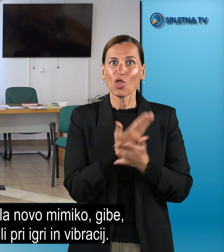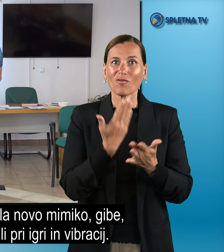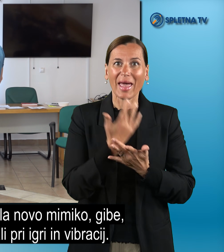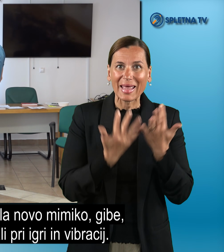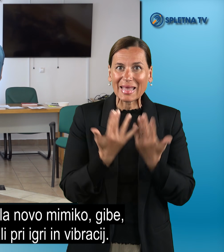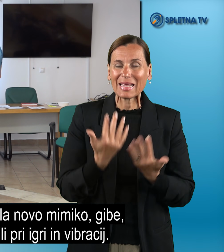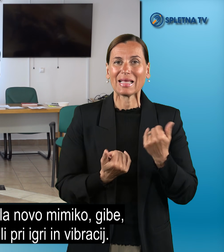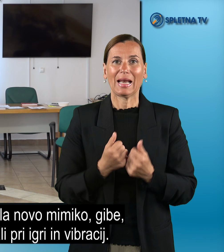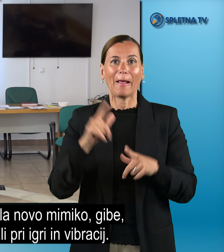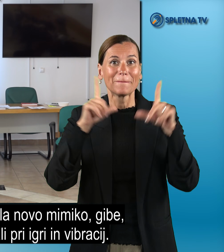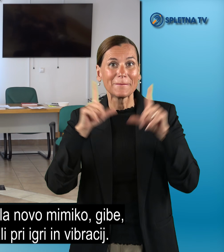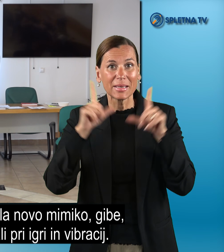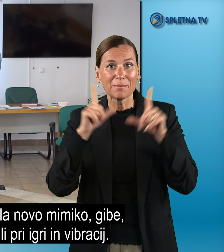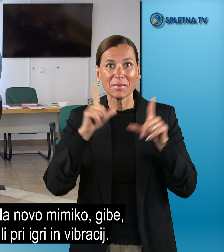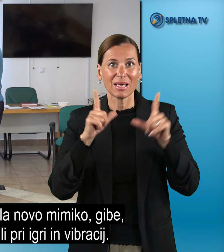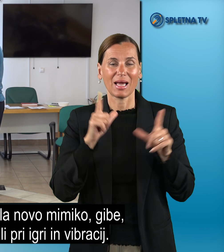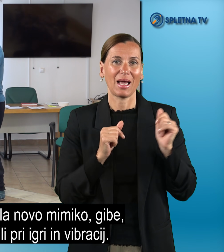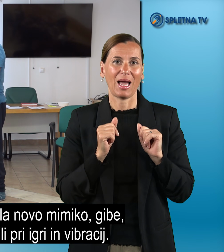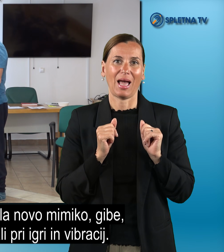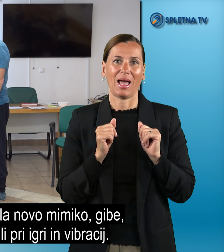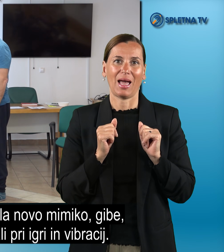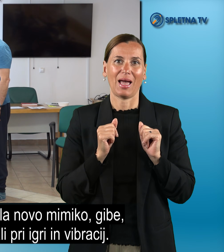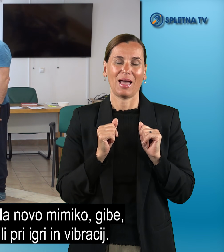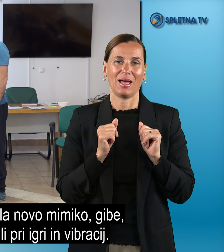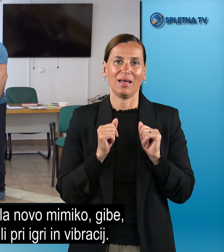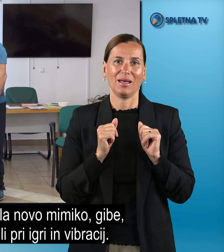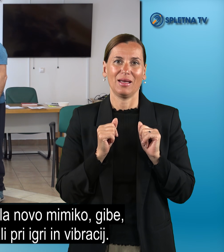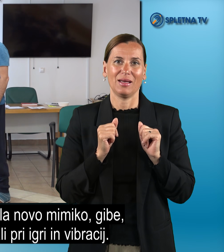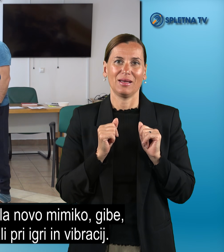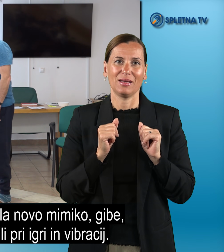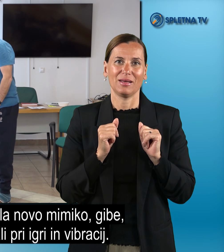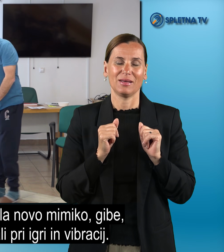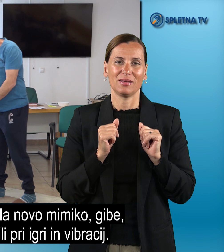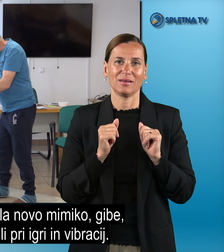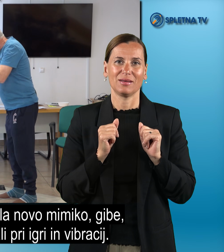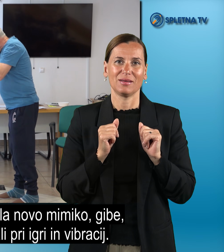igre, mimiko, gibi